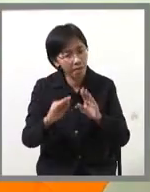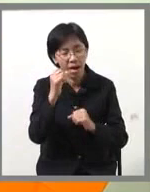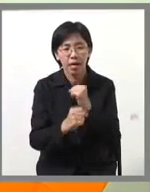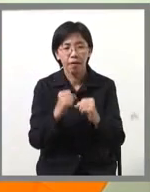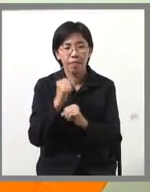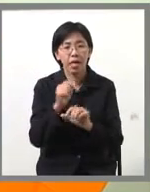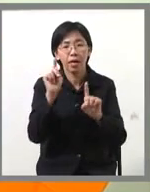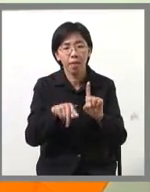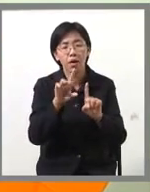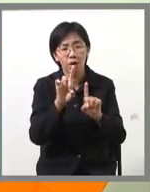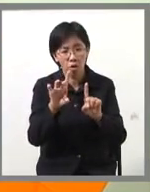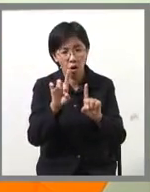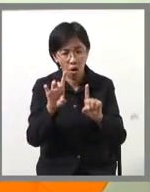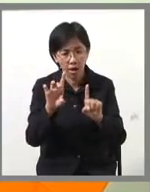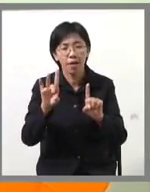ณ